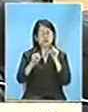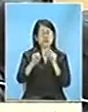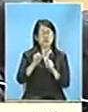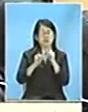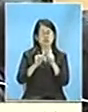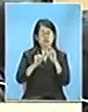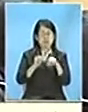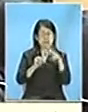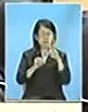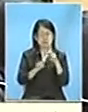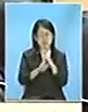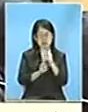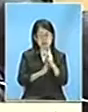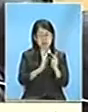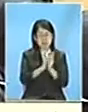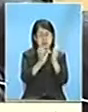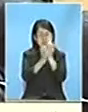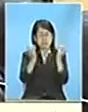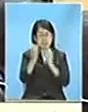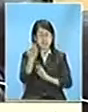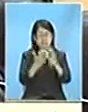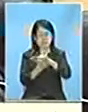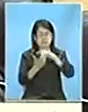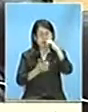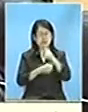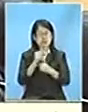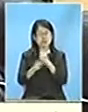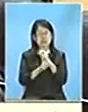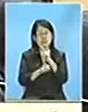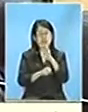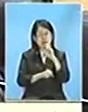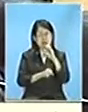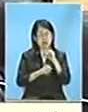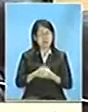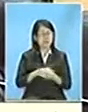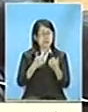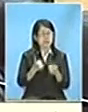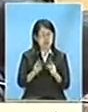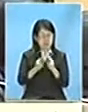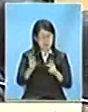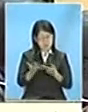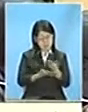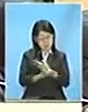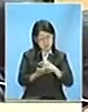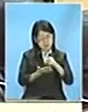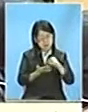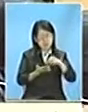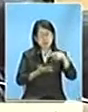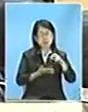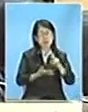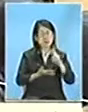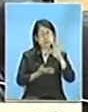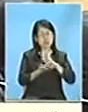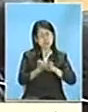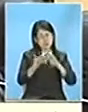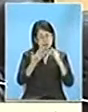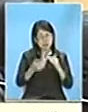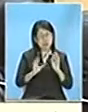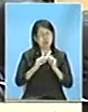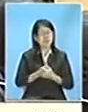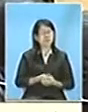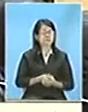รัฐธรรมนูญแห่งราชอาณาจักรไทยพุทธศักราช2550นั้นบัดนี้คณะกรรมการได้พิจารณาร่างพระราชบัญญัติดังกล่าวแล้วเสร็จปรากฏผล